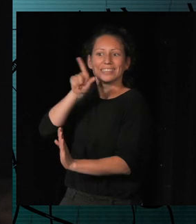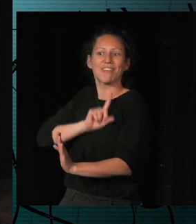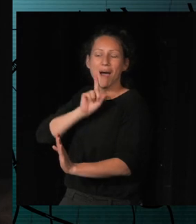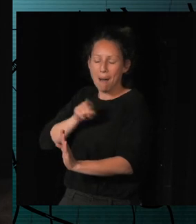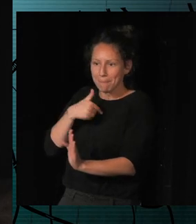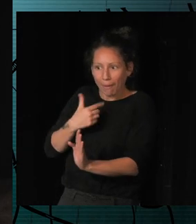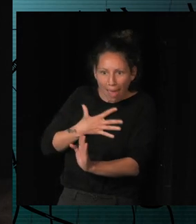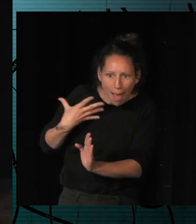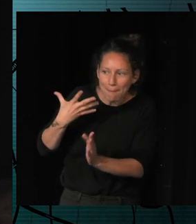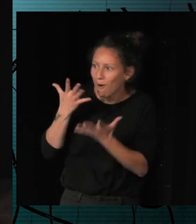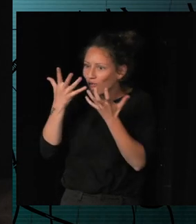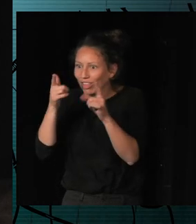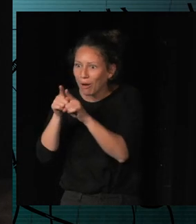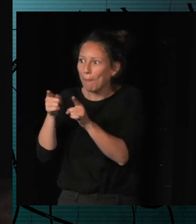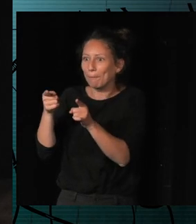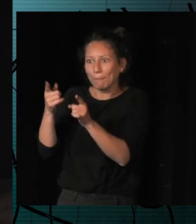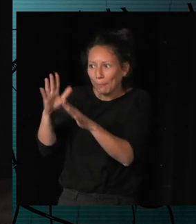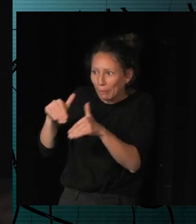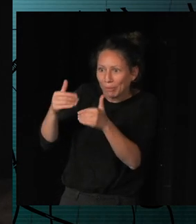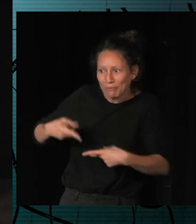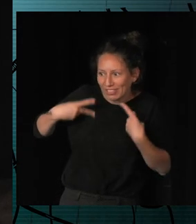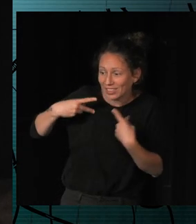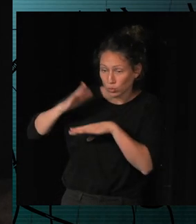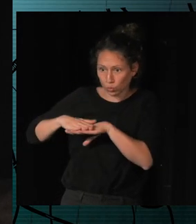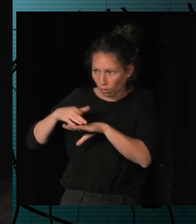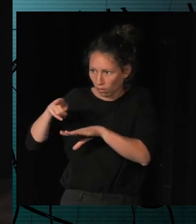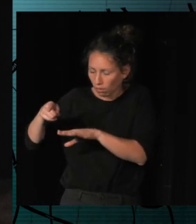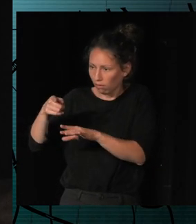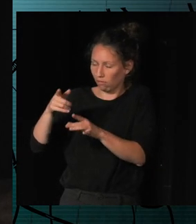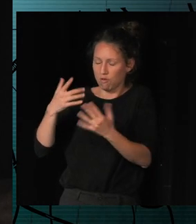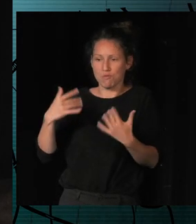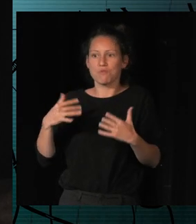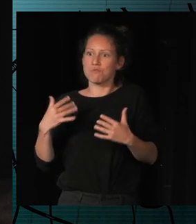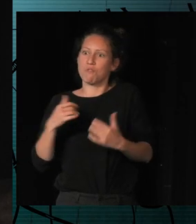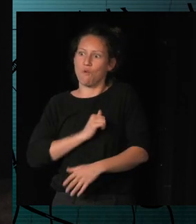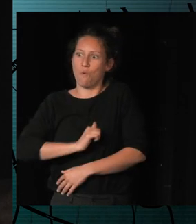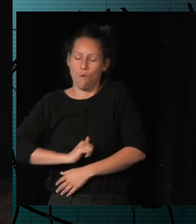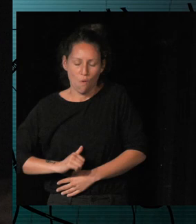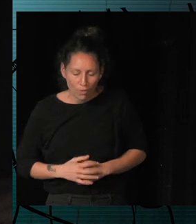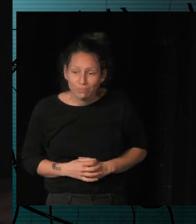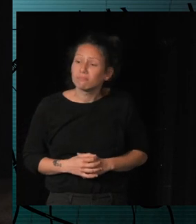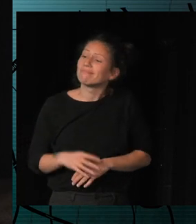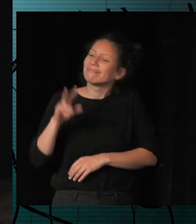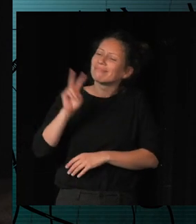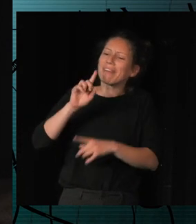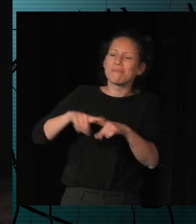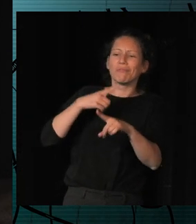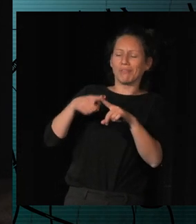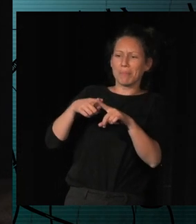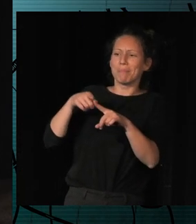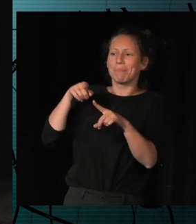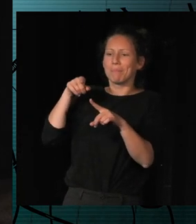vraiment le côté pas asceptisé et le côté en fait on lui a laissé vraiment faire ce qu'il voulait et le film faut savoir qu'il est sorti dans sa director